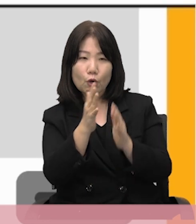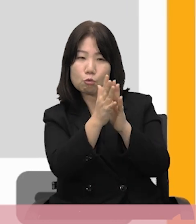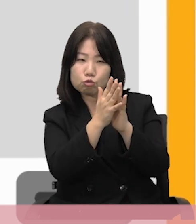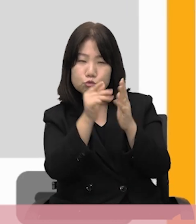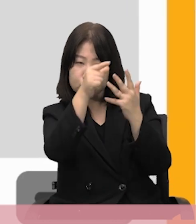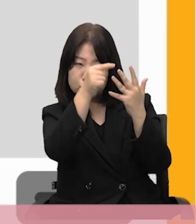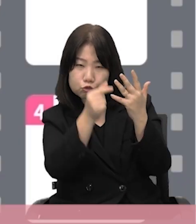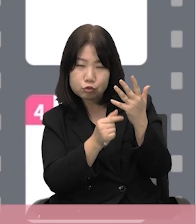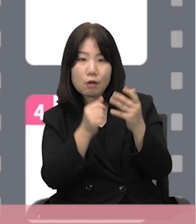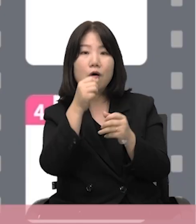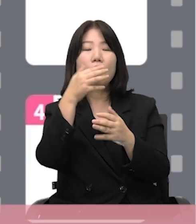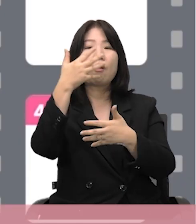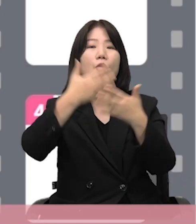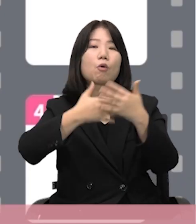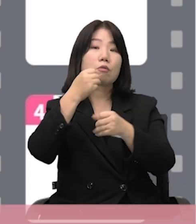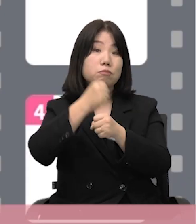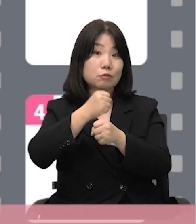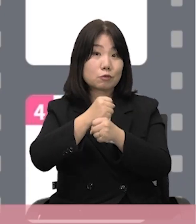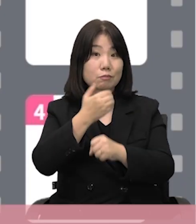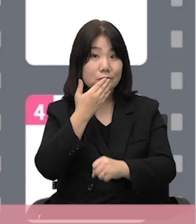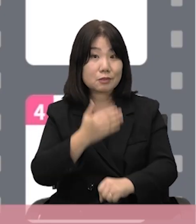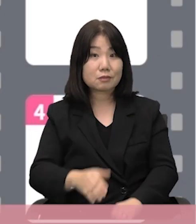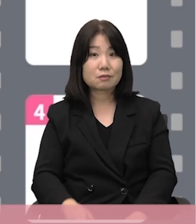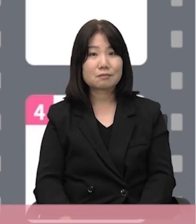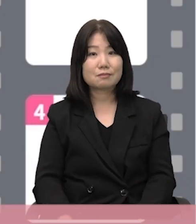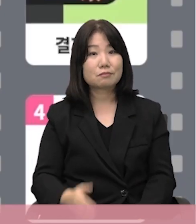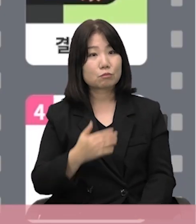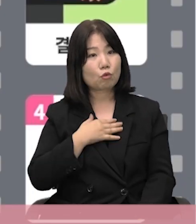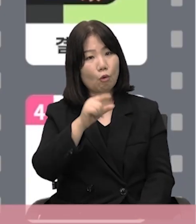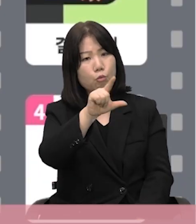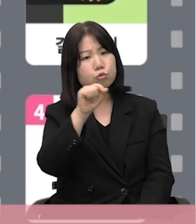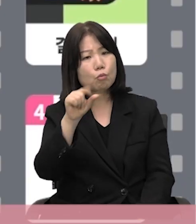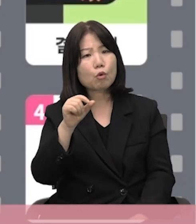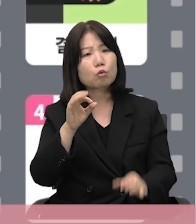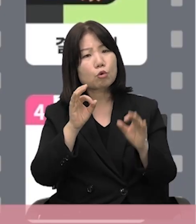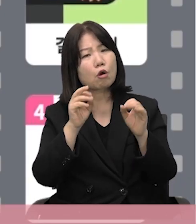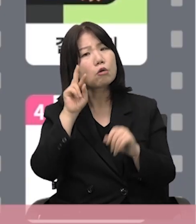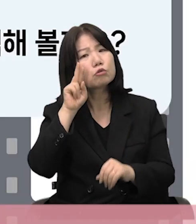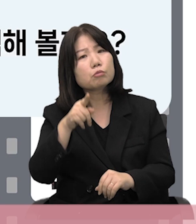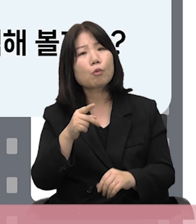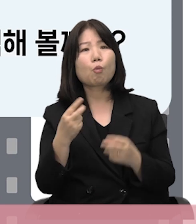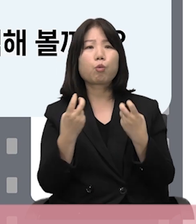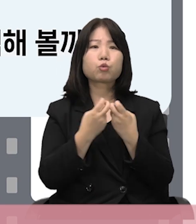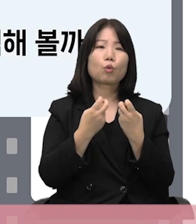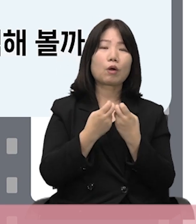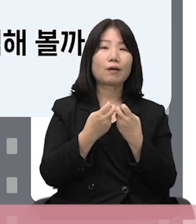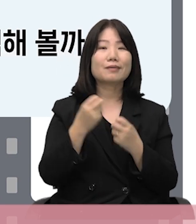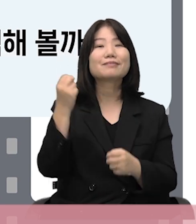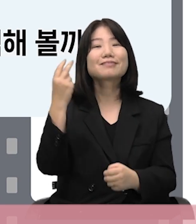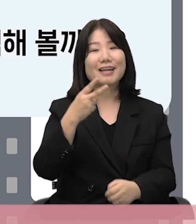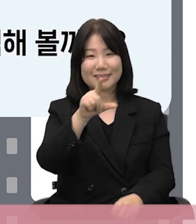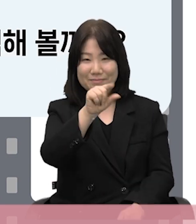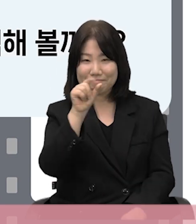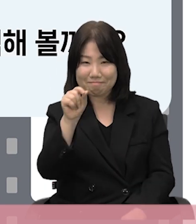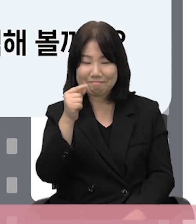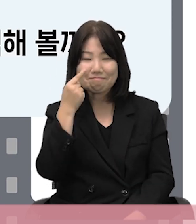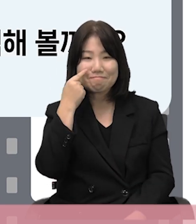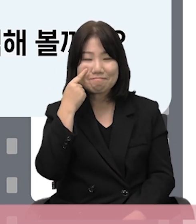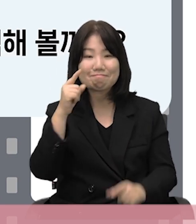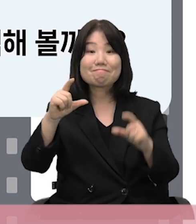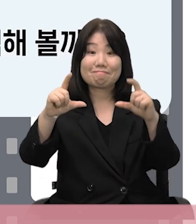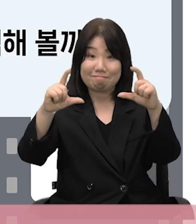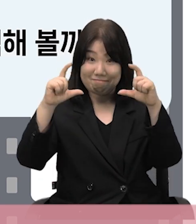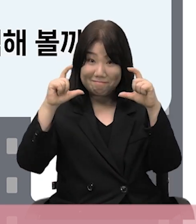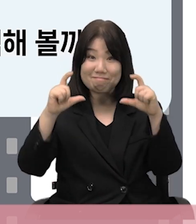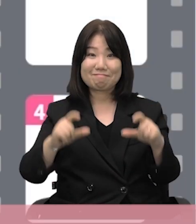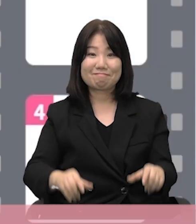영화 만들기를 해볼 수 있어요. 제가 고른 게 틀리면 어떻게 해야 해요? 다시 선택해 볼까요? 라는 팝업 메시지가